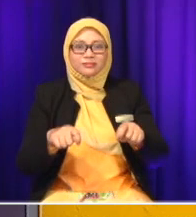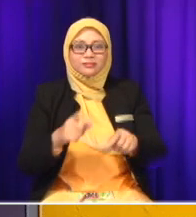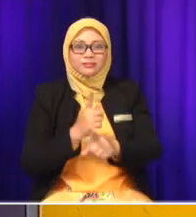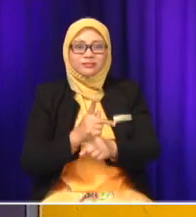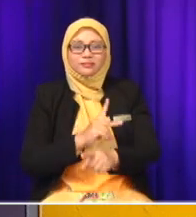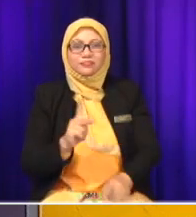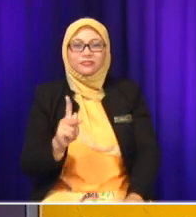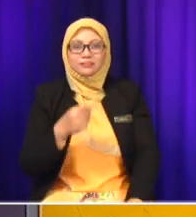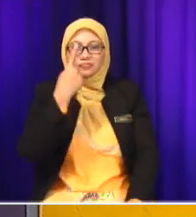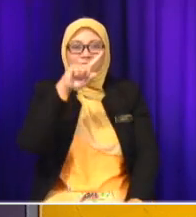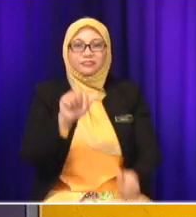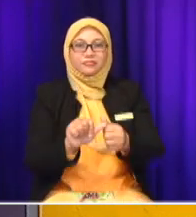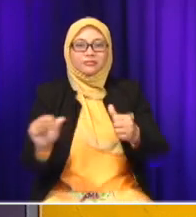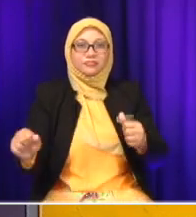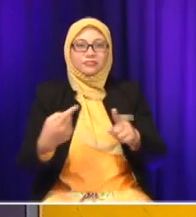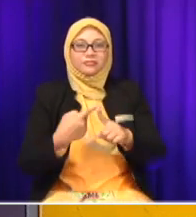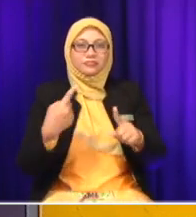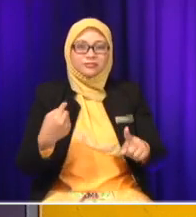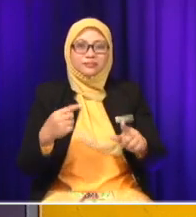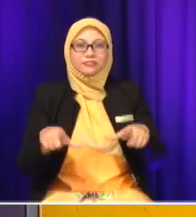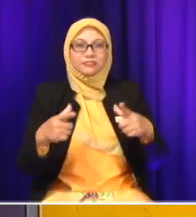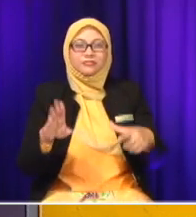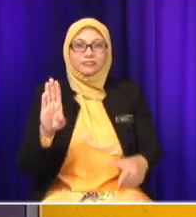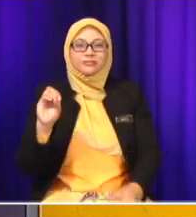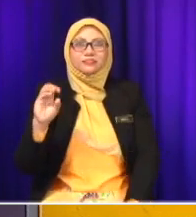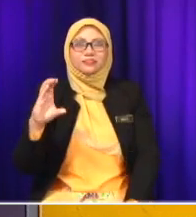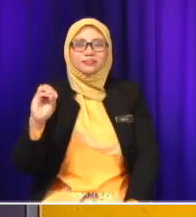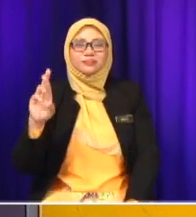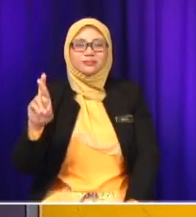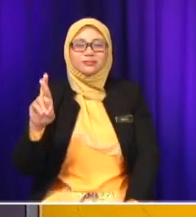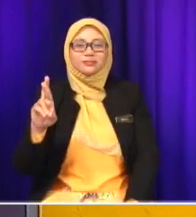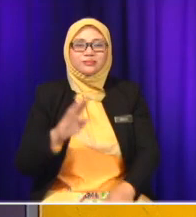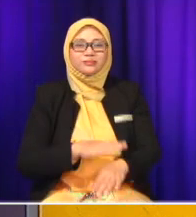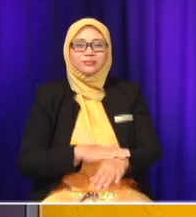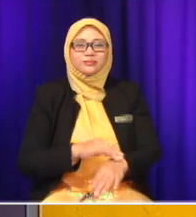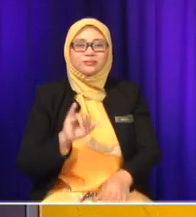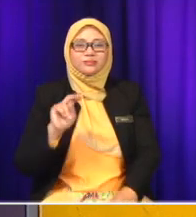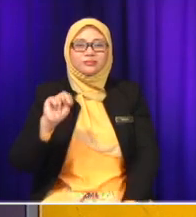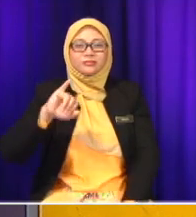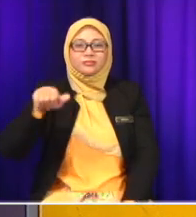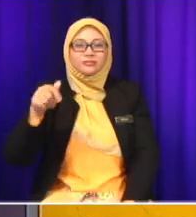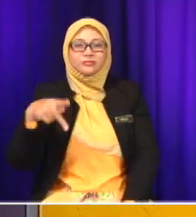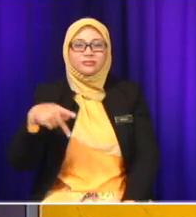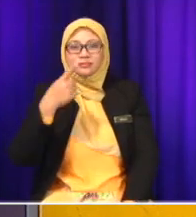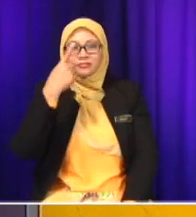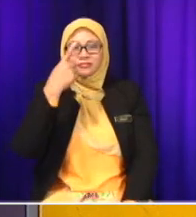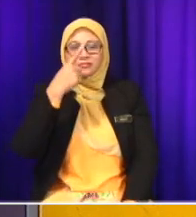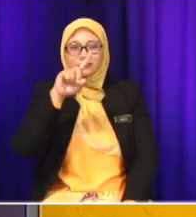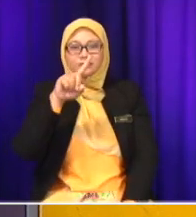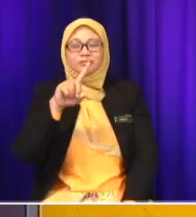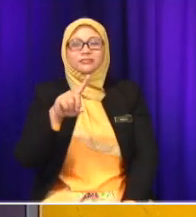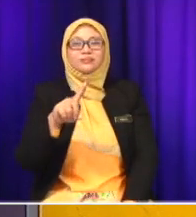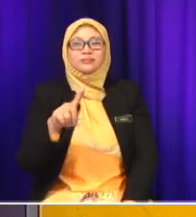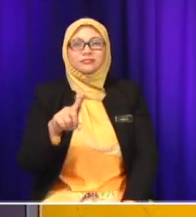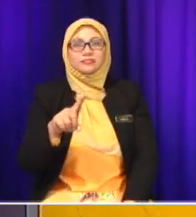mengelakkan daripada berlakunya kebocoran juga pada injap dan juga menghasilkan bunyi yang kuat ataupun bunyi berketuk yang